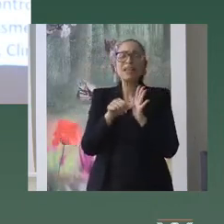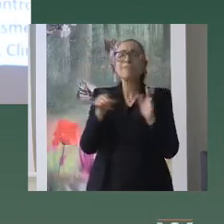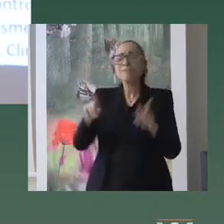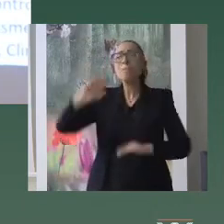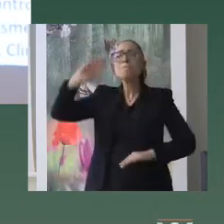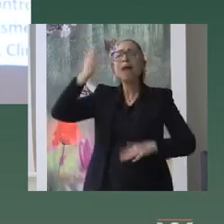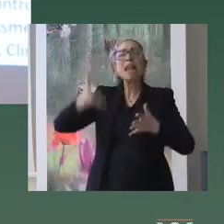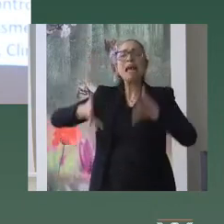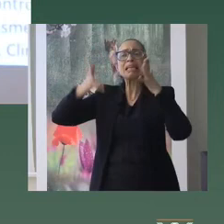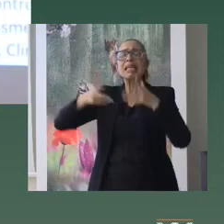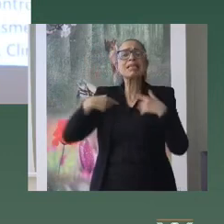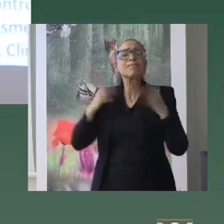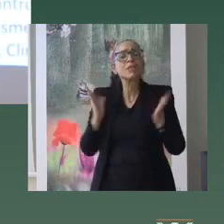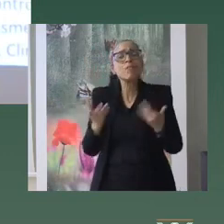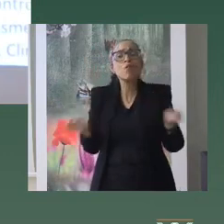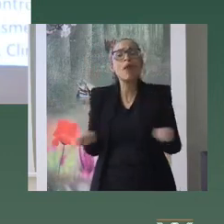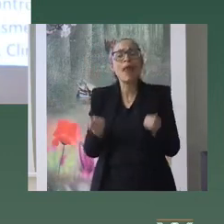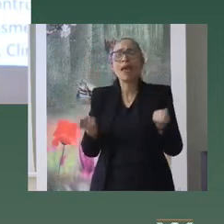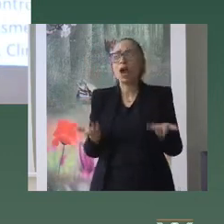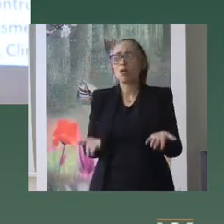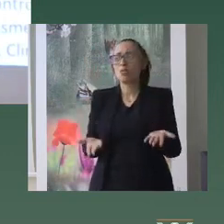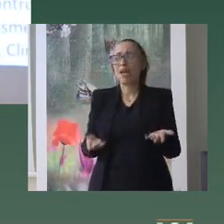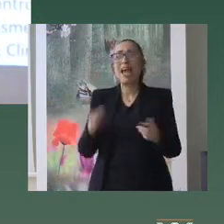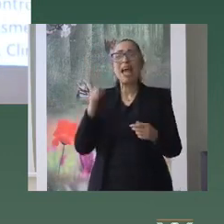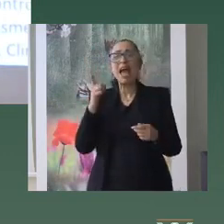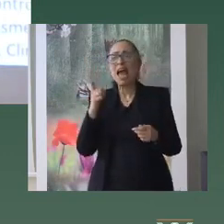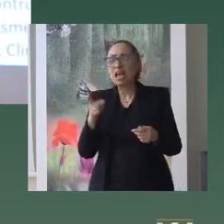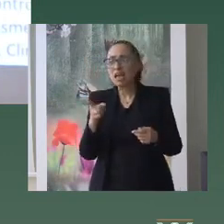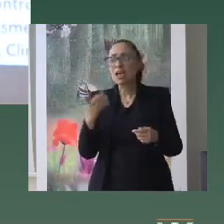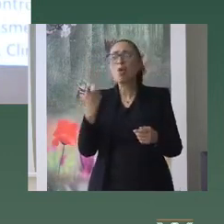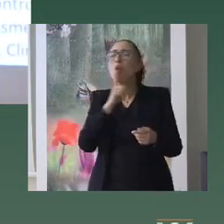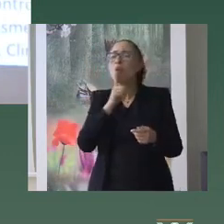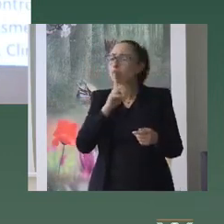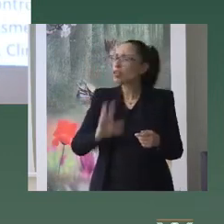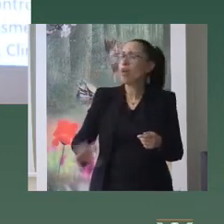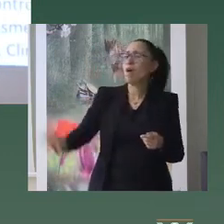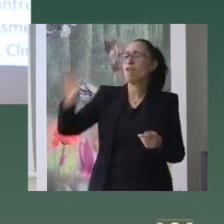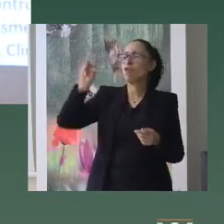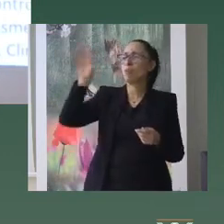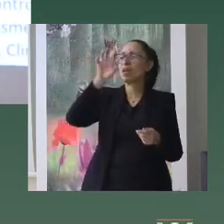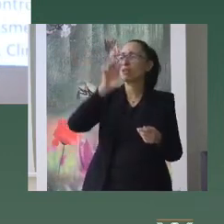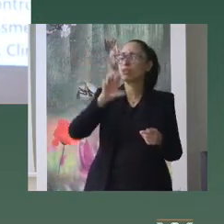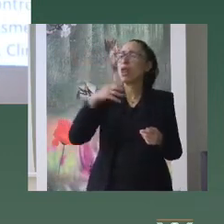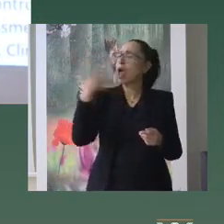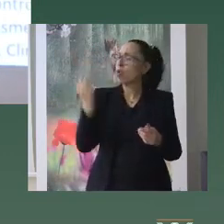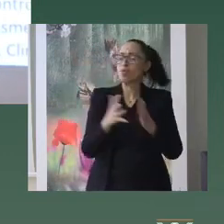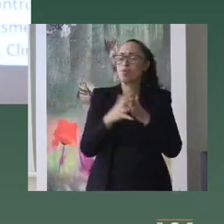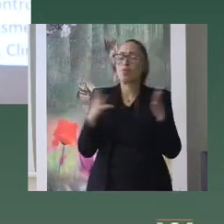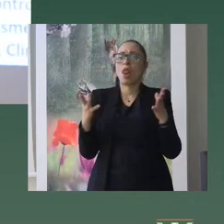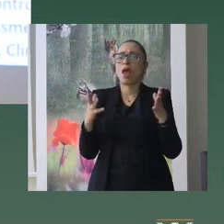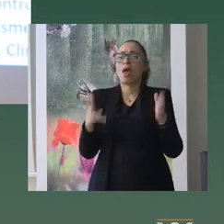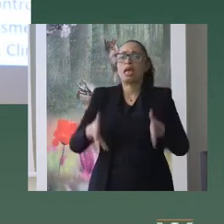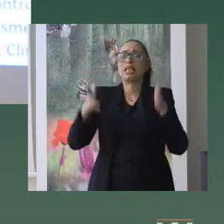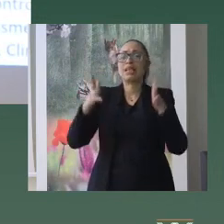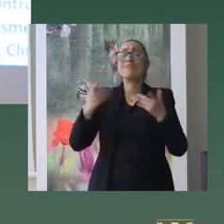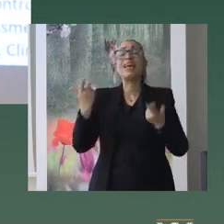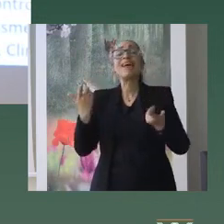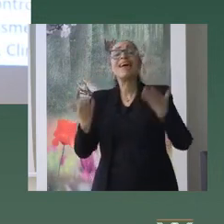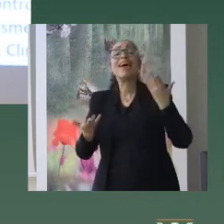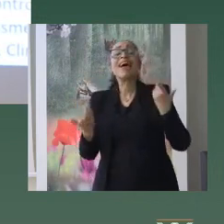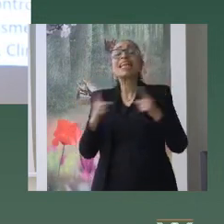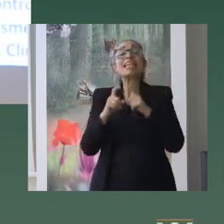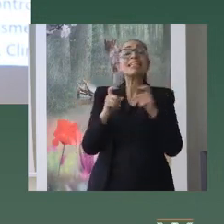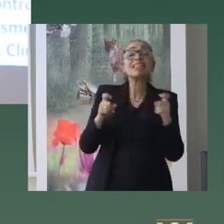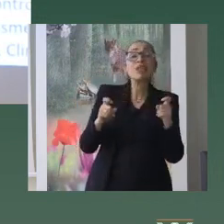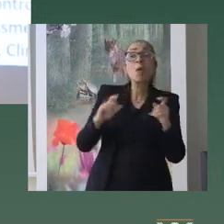κτίρια, τι μπορεί να γίνει? Πόλεις ευρωπαϊκές χώρες έχουν παλιά κτίρια? Κοιτάξτε, εξαρτάται το είδος του κτίριου. Αν είναι